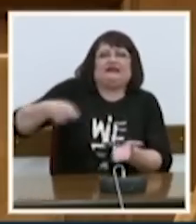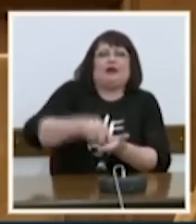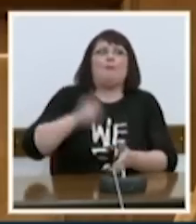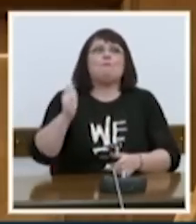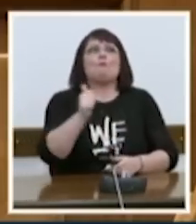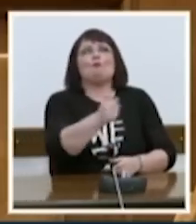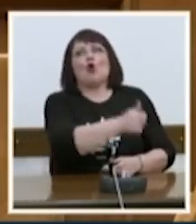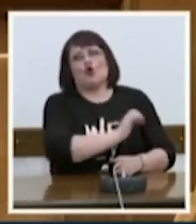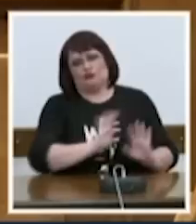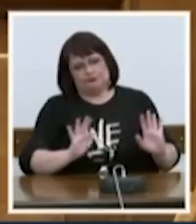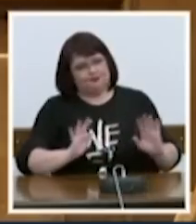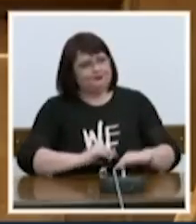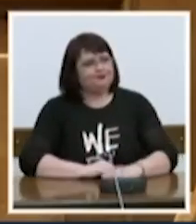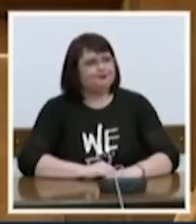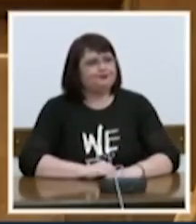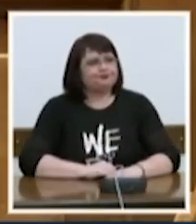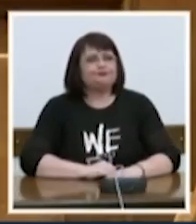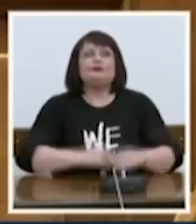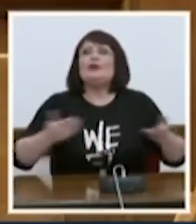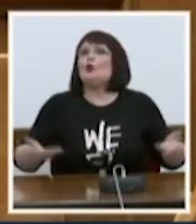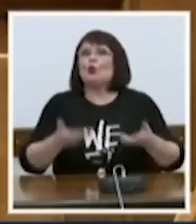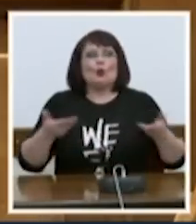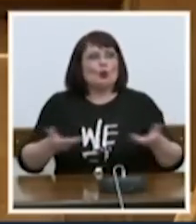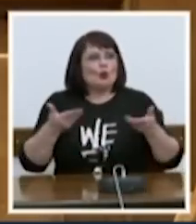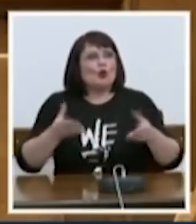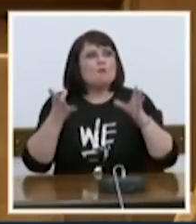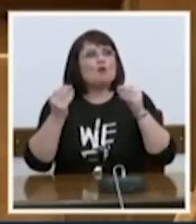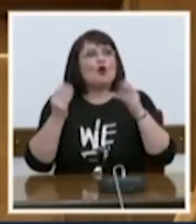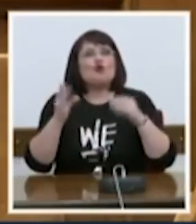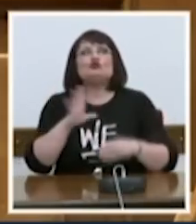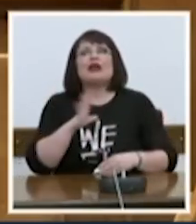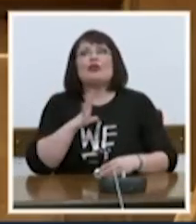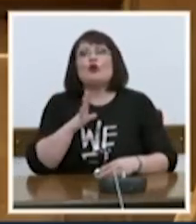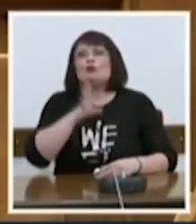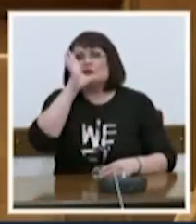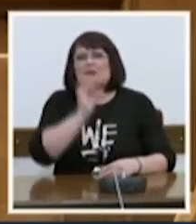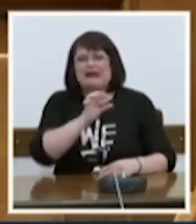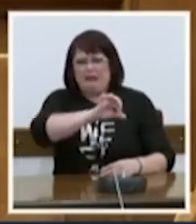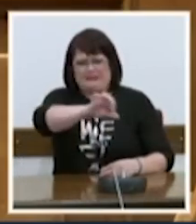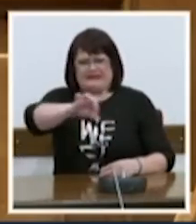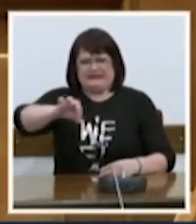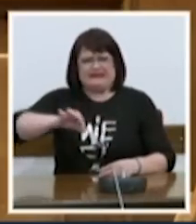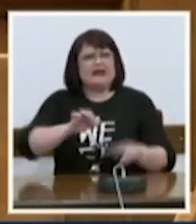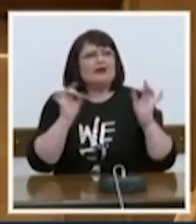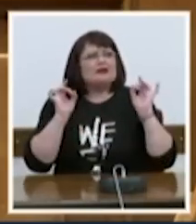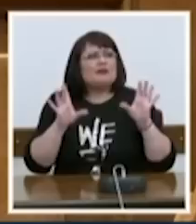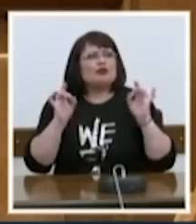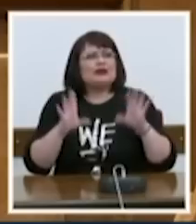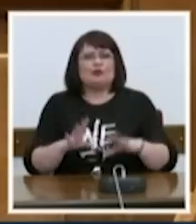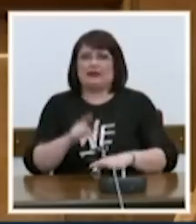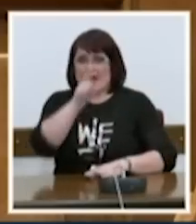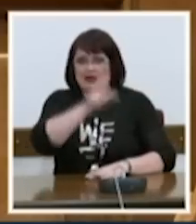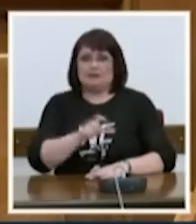Οι ίδιες οι ελαφρύνσεις για τους πολλούς είναι πραγματικά ψίχουλα. Υπόσχεστε